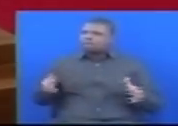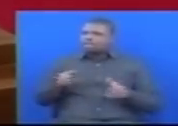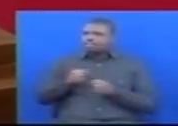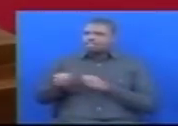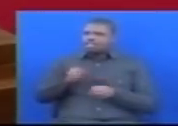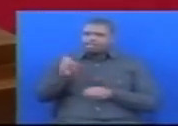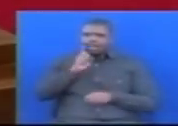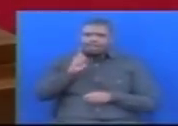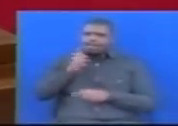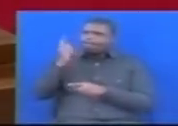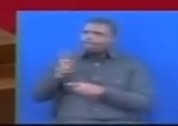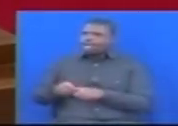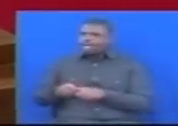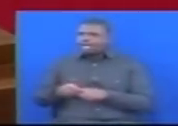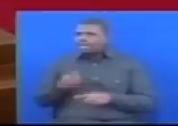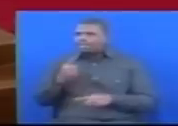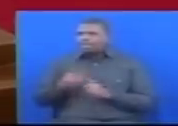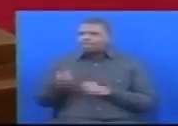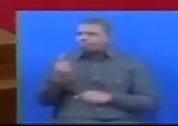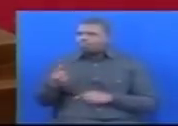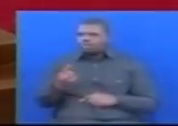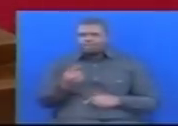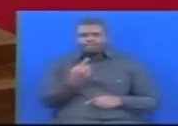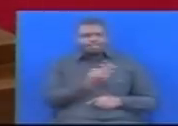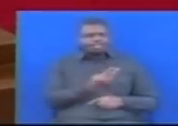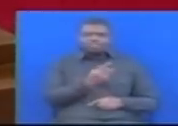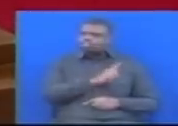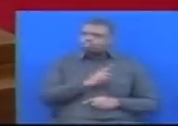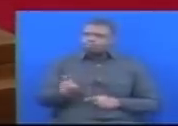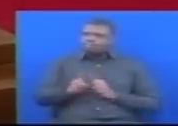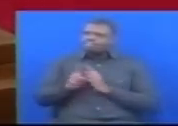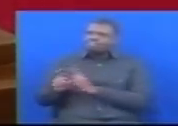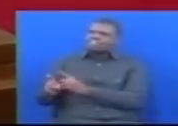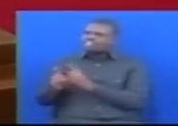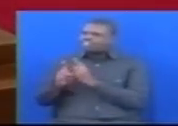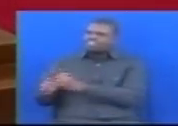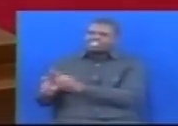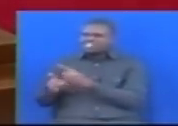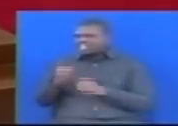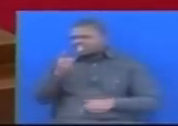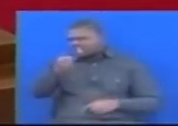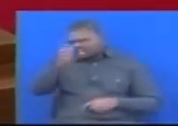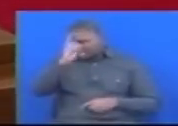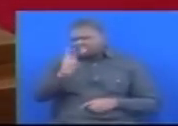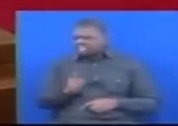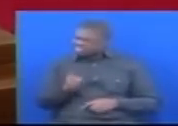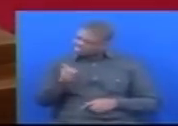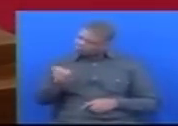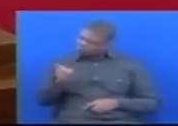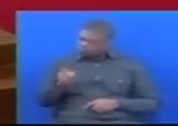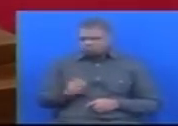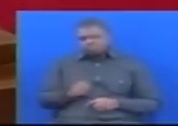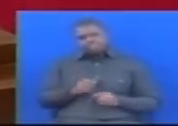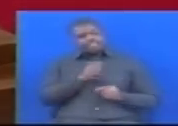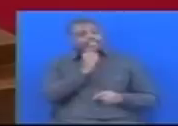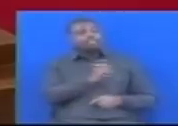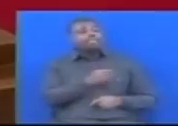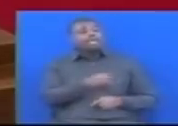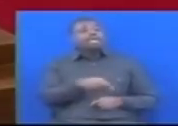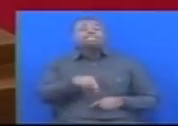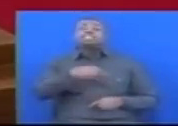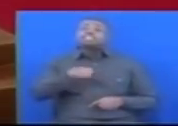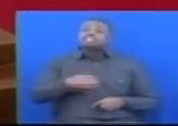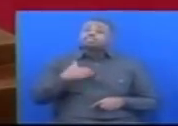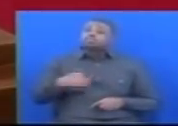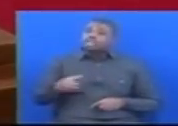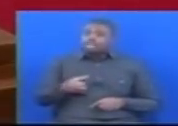Mara, si mara moja na wala si mara mbili, na amekuwa mfuatiliaji mkubwa sana hususan katika swala hilo. Lakini mheshimiwa speaker, sisi kama